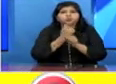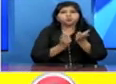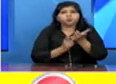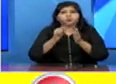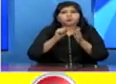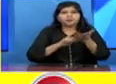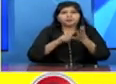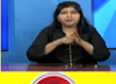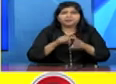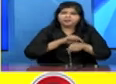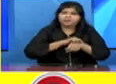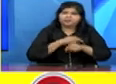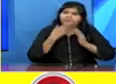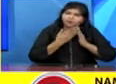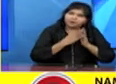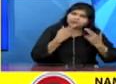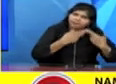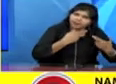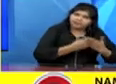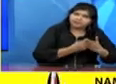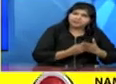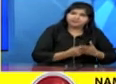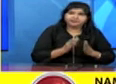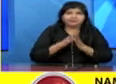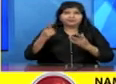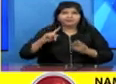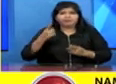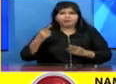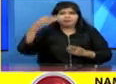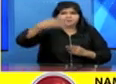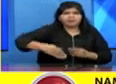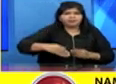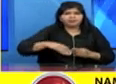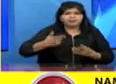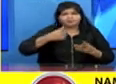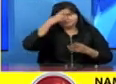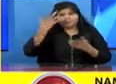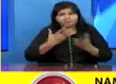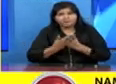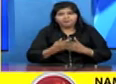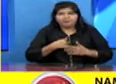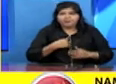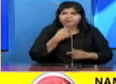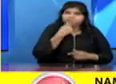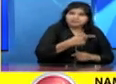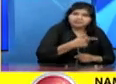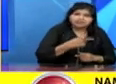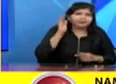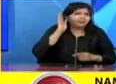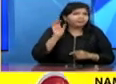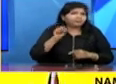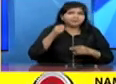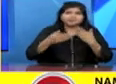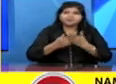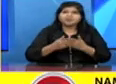डॉक्टर। नमस्ते सर। नमस्ते नीतीश जी। आप तो बिल्कुल मोर्चे पर डटे हुए हो, तो मैं जानना चाहता हूं कि